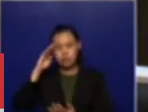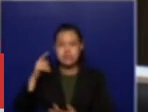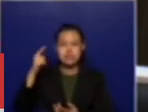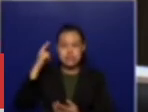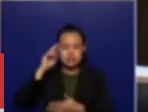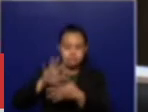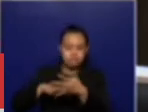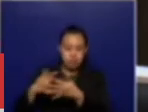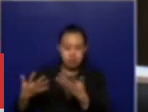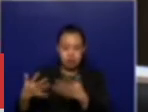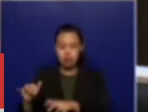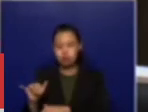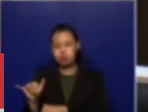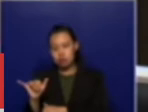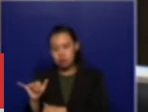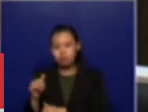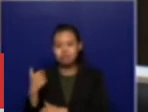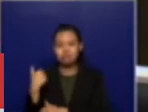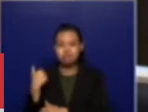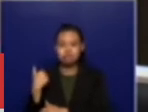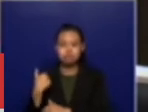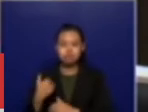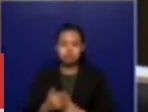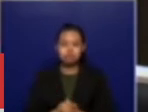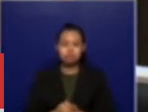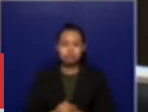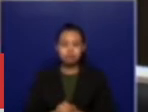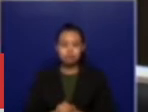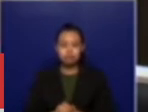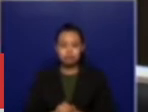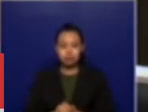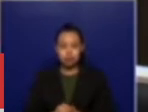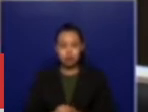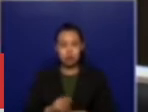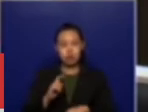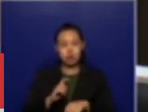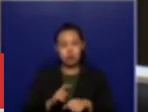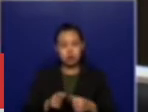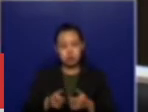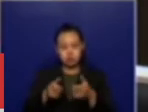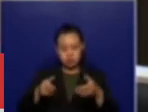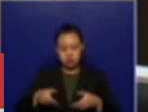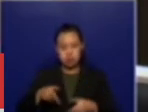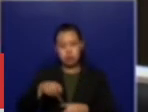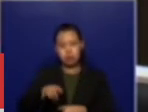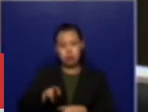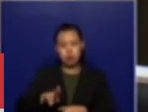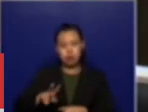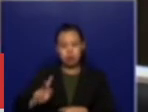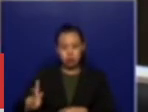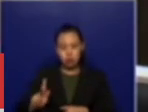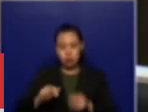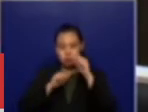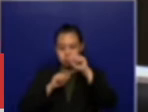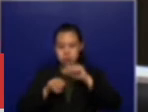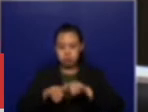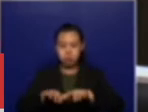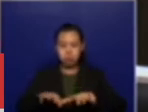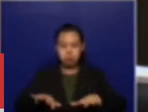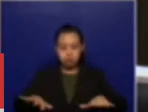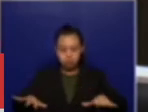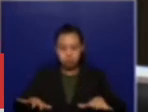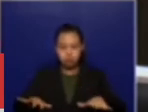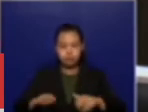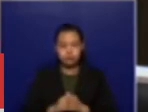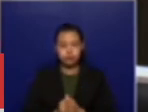ครับอย่างที่เรียนไปแล้วนะครับท่านก็ขยายเวลาประกาศสถานการณ์ฉุกเฉินนะครับท่านจับกลุ่มค